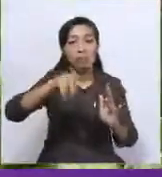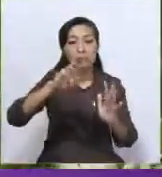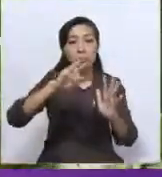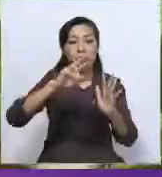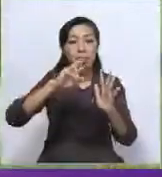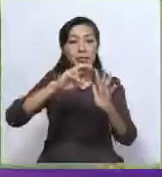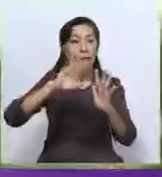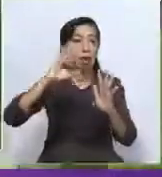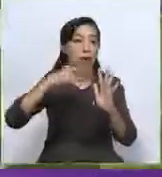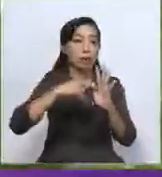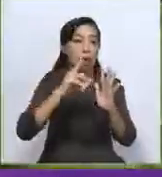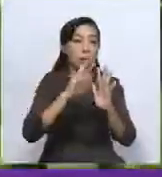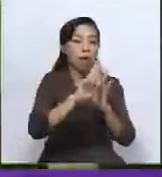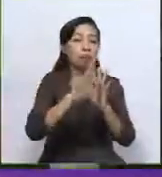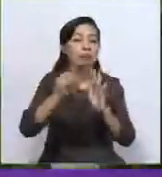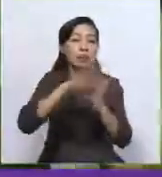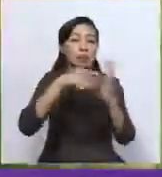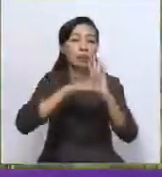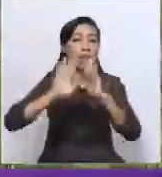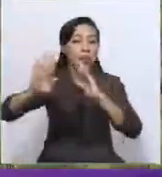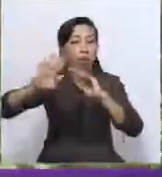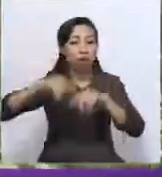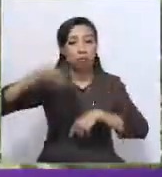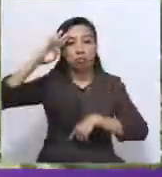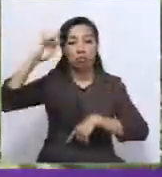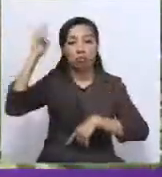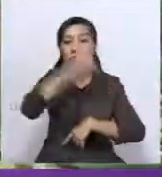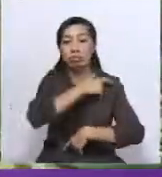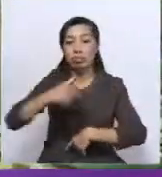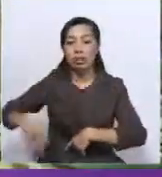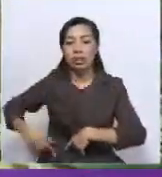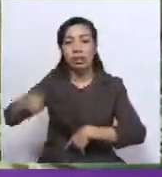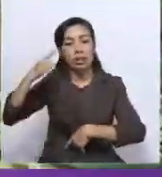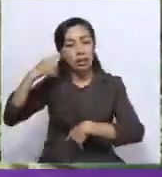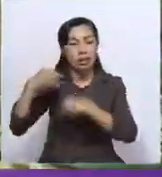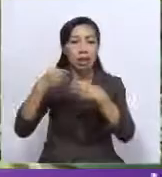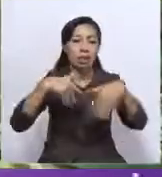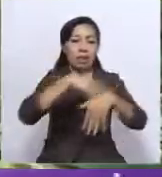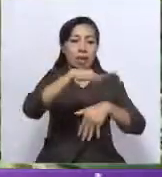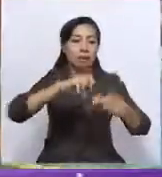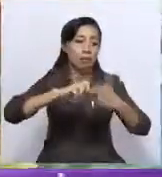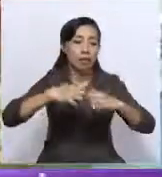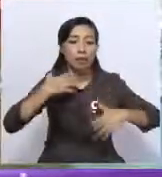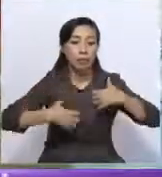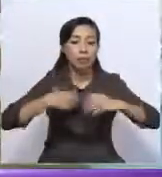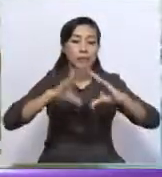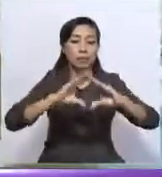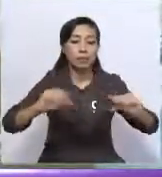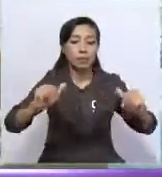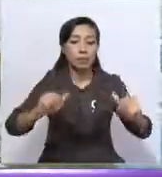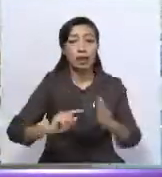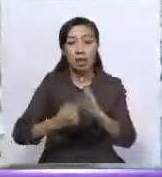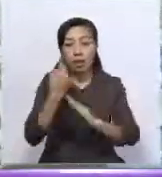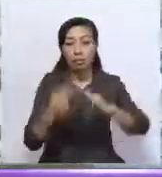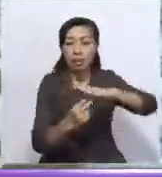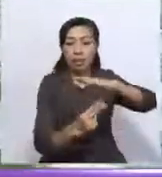มเด็จพระเจ้าอยู่หัวในการบรรเทาความเดือดร้อนและแก้ไขปัญหาให้แก่ประชาชนค่ะเริ่มตั้งแต่บริเวณสะพ